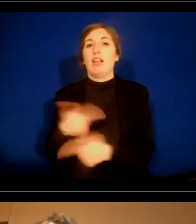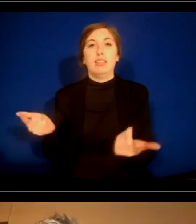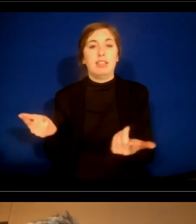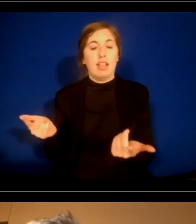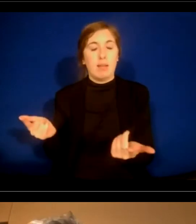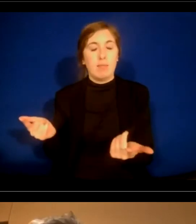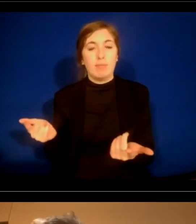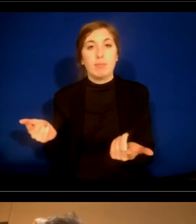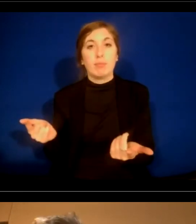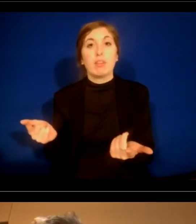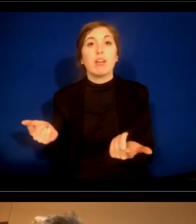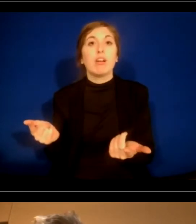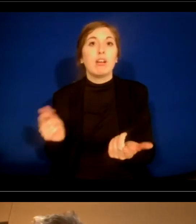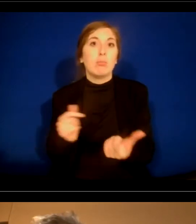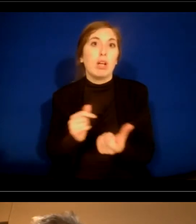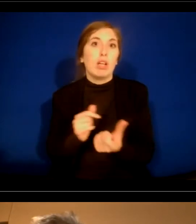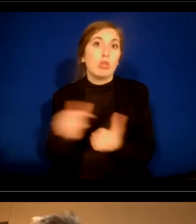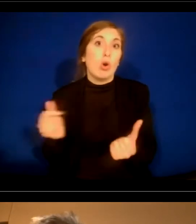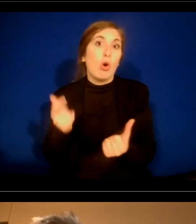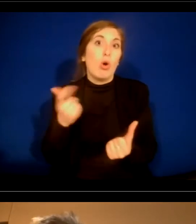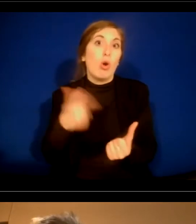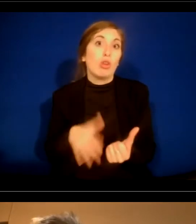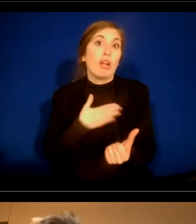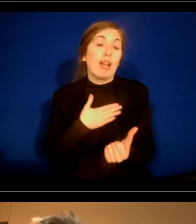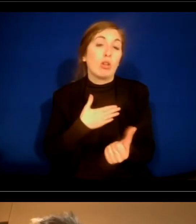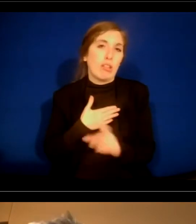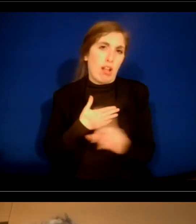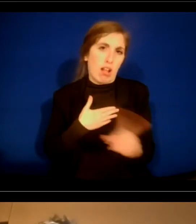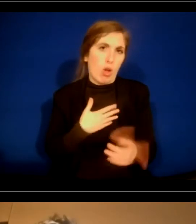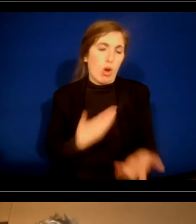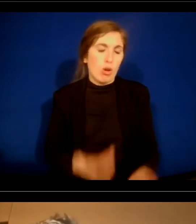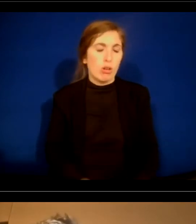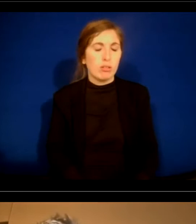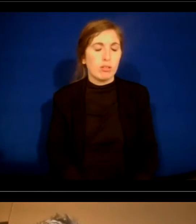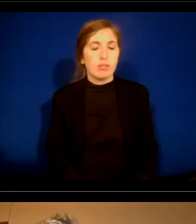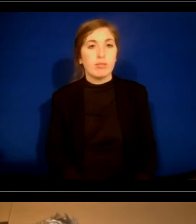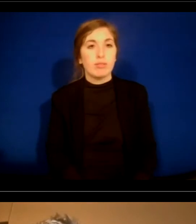non solo, ecco, per generosità.